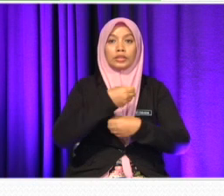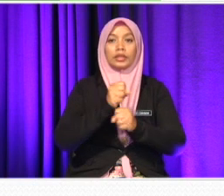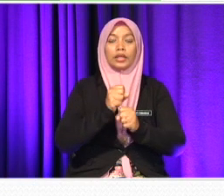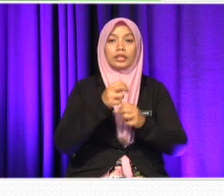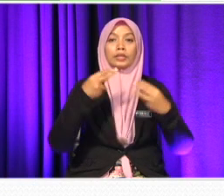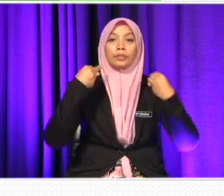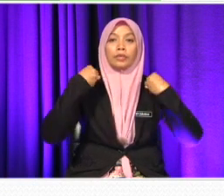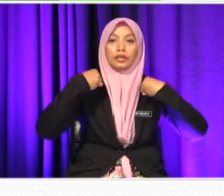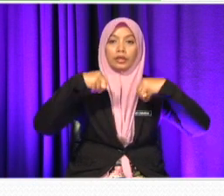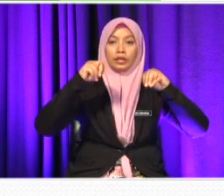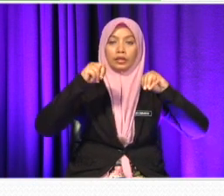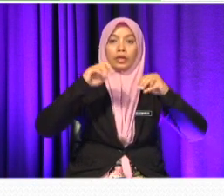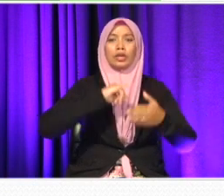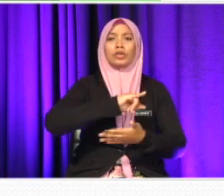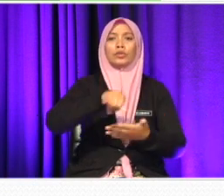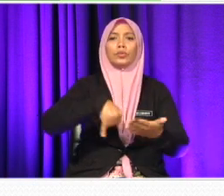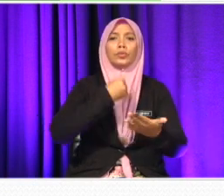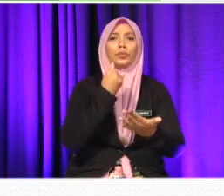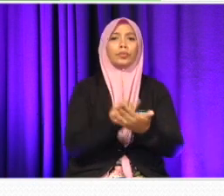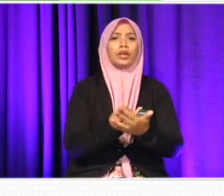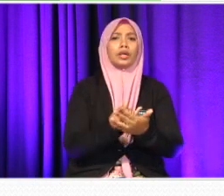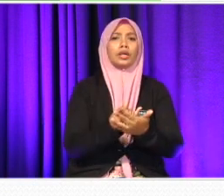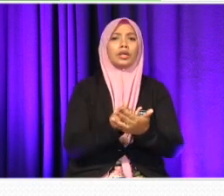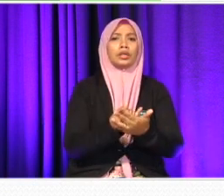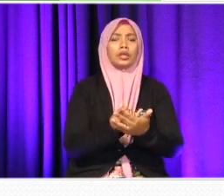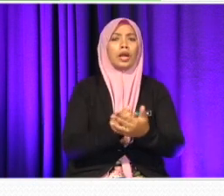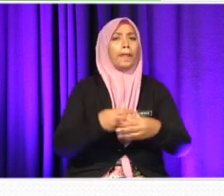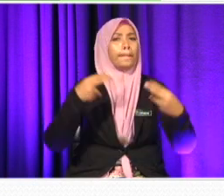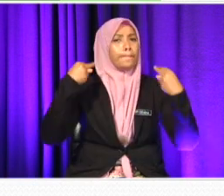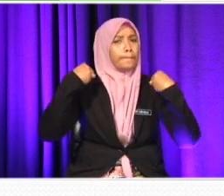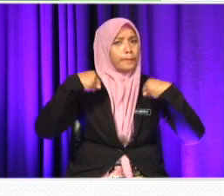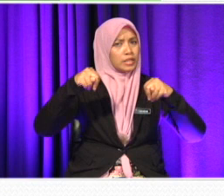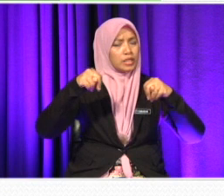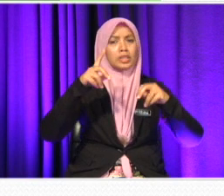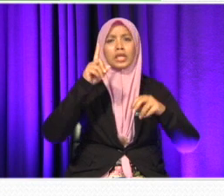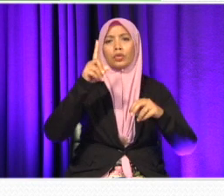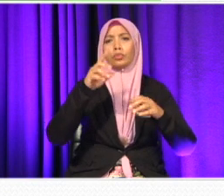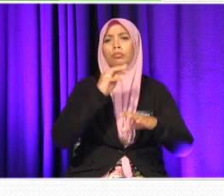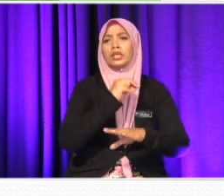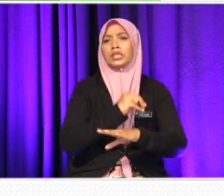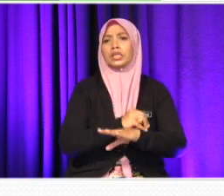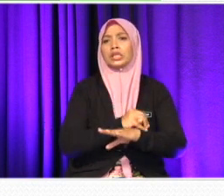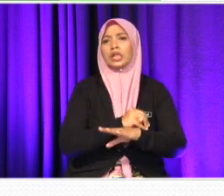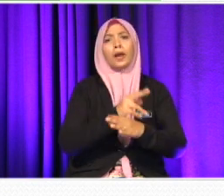jangkaan jumlah jualan secara keseluruhan di pasaran pada suatu jangkau masih